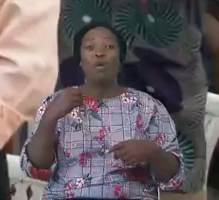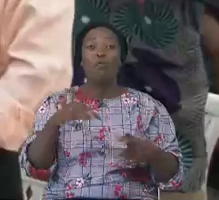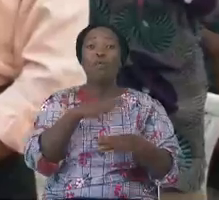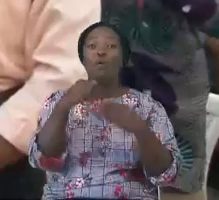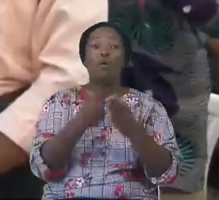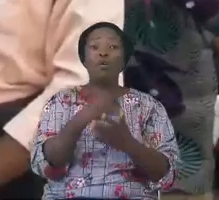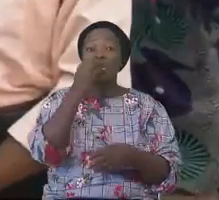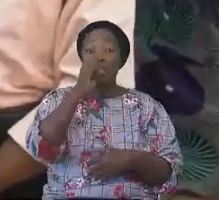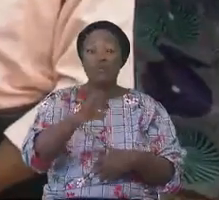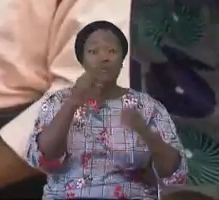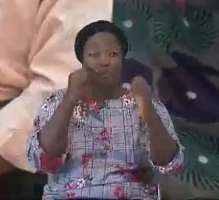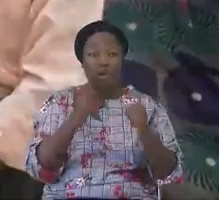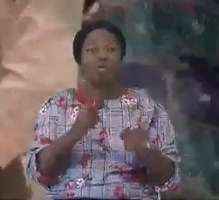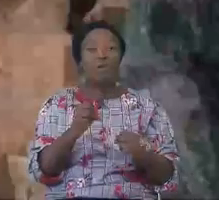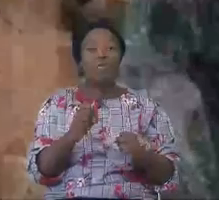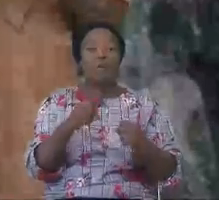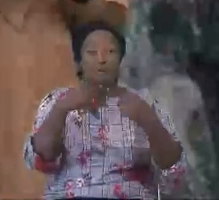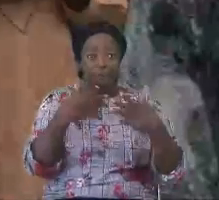Les attaques, les afflictions,